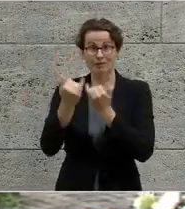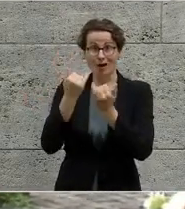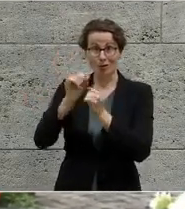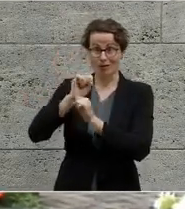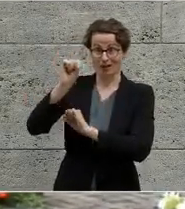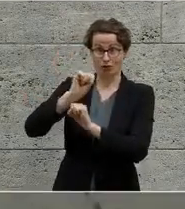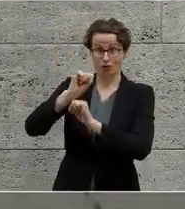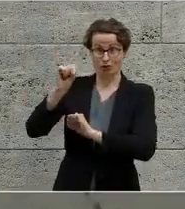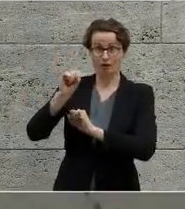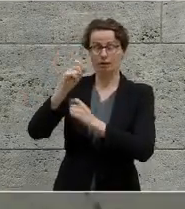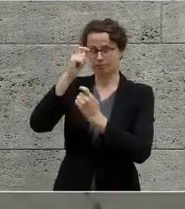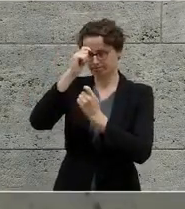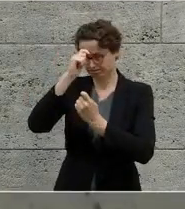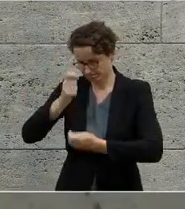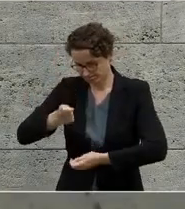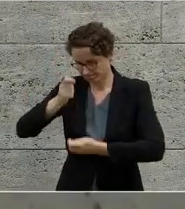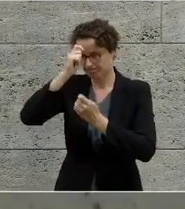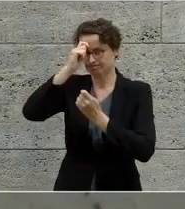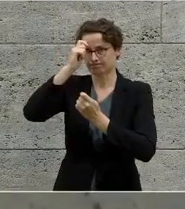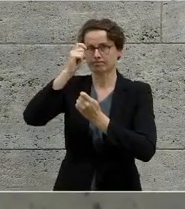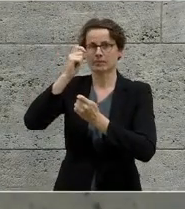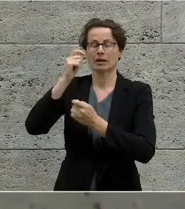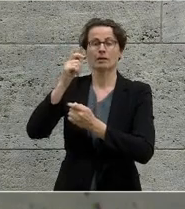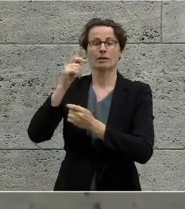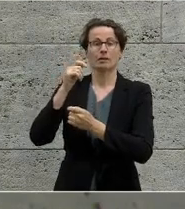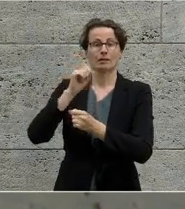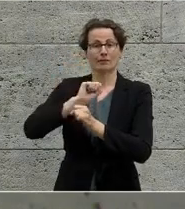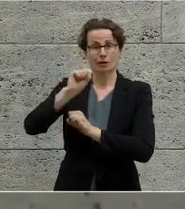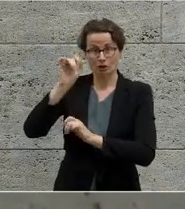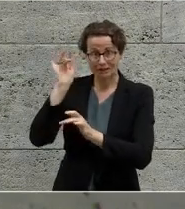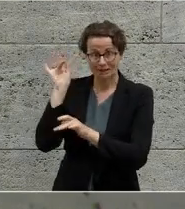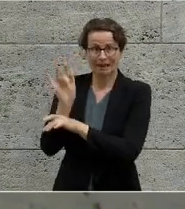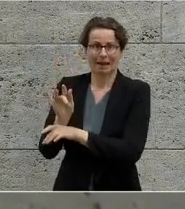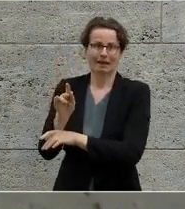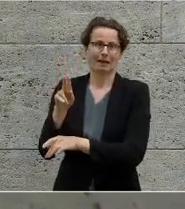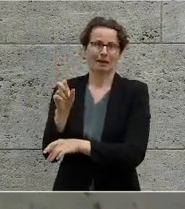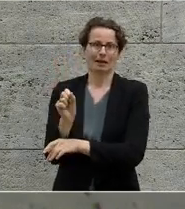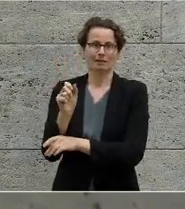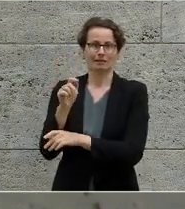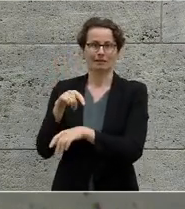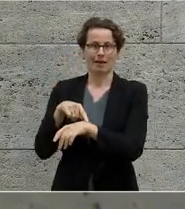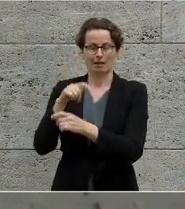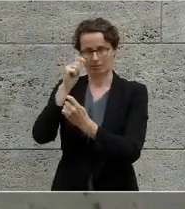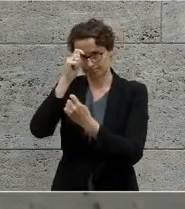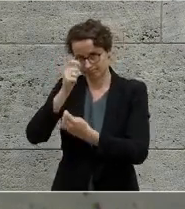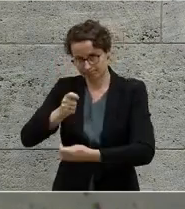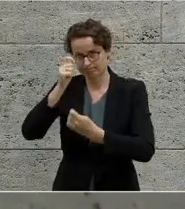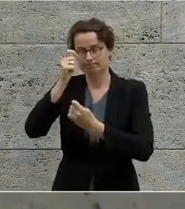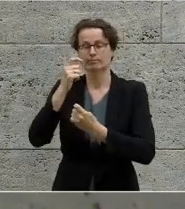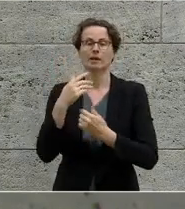Widerstands gegen die nationalsozialistische Gewaltherrschaft. Vielen Dank.